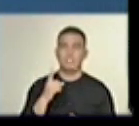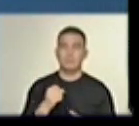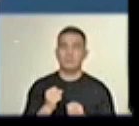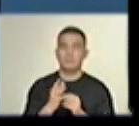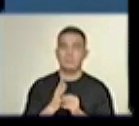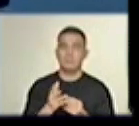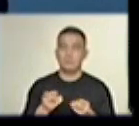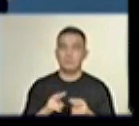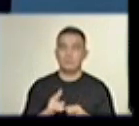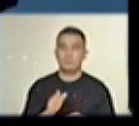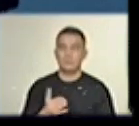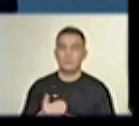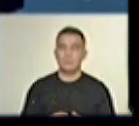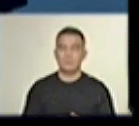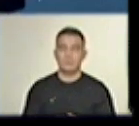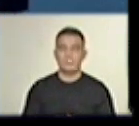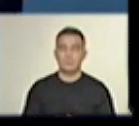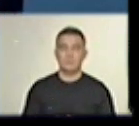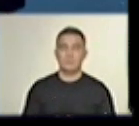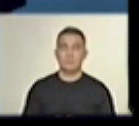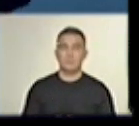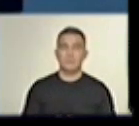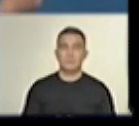115 qoladi.